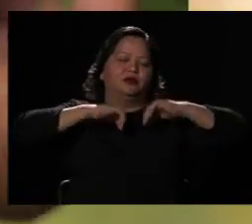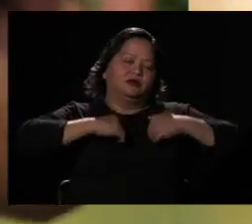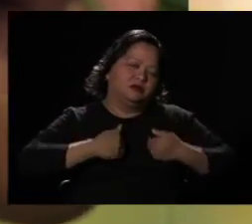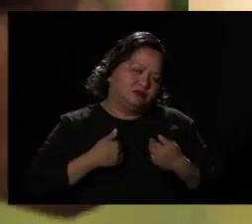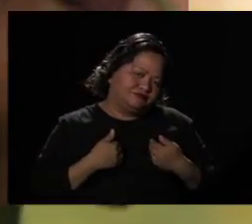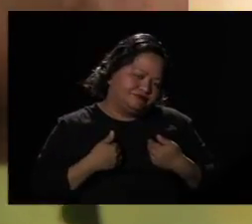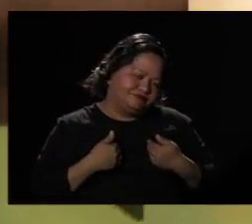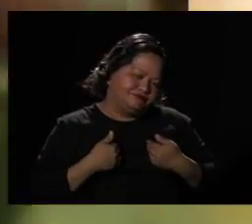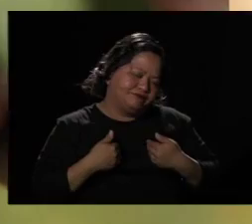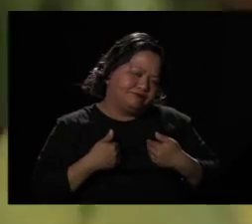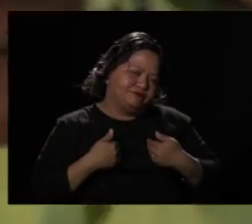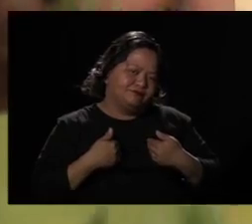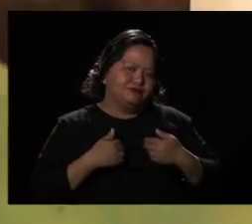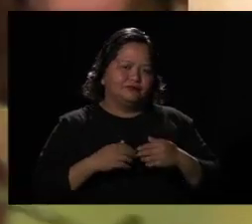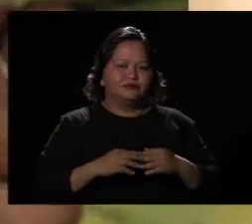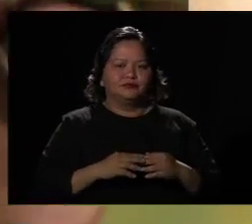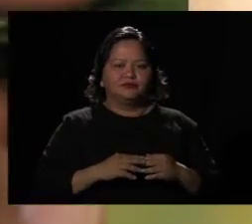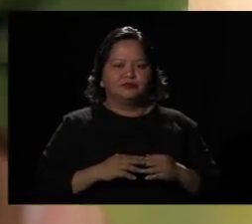zafafay